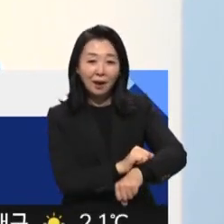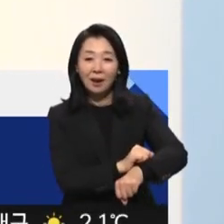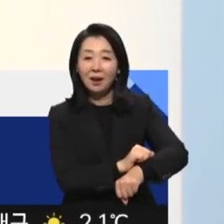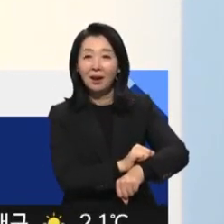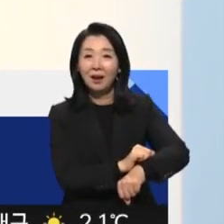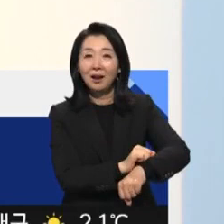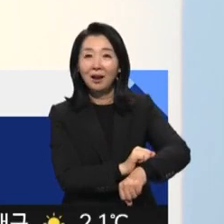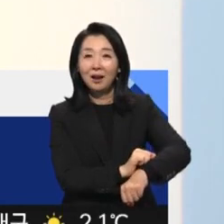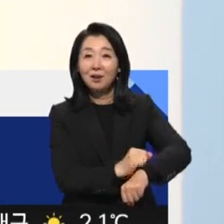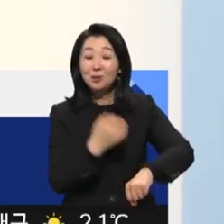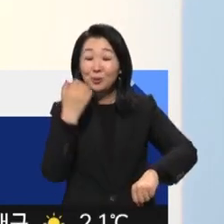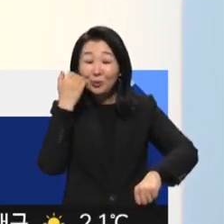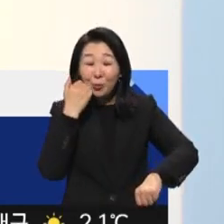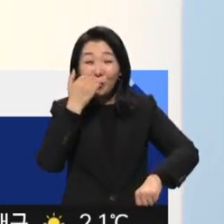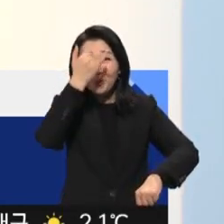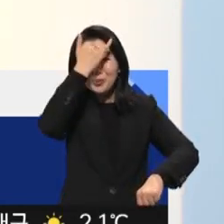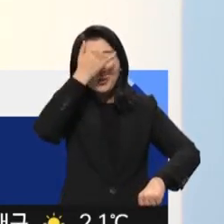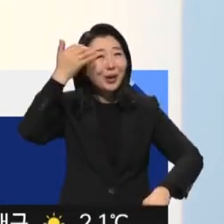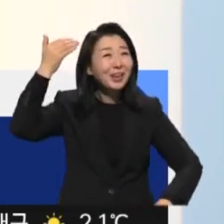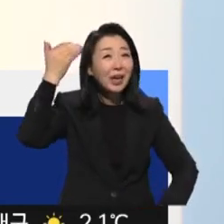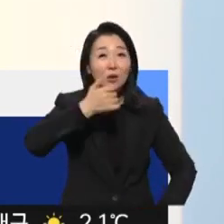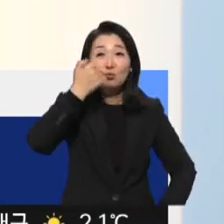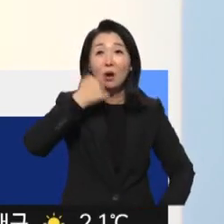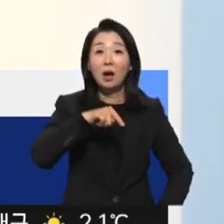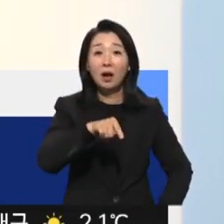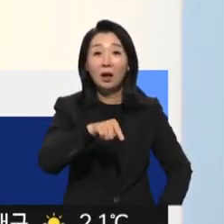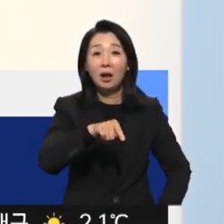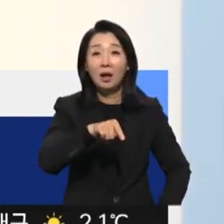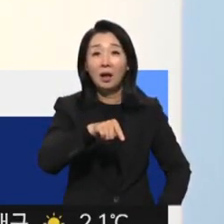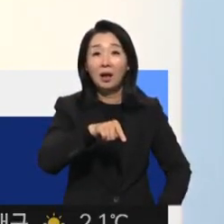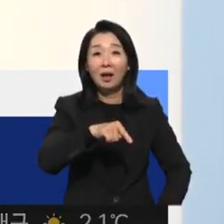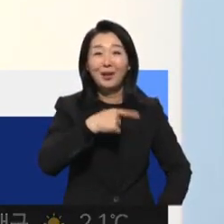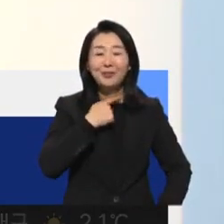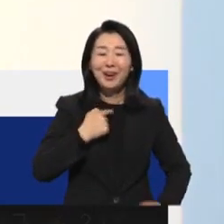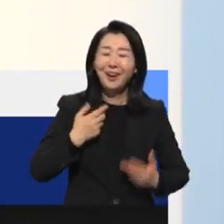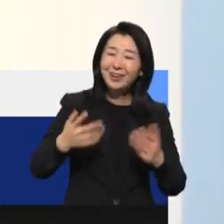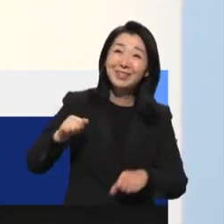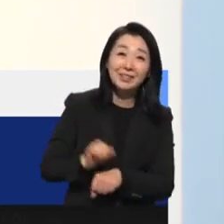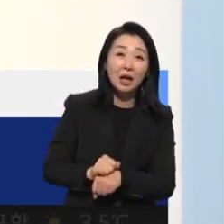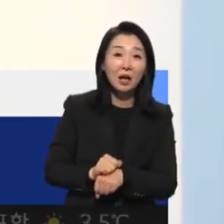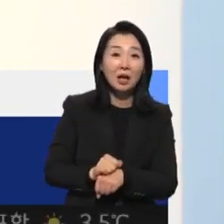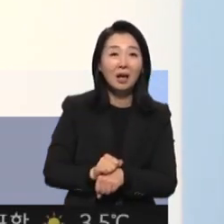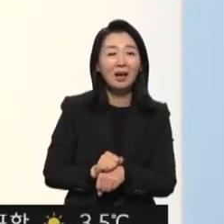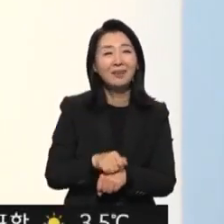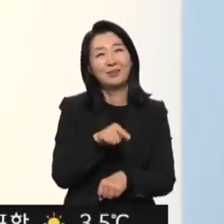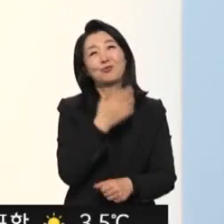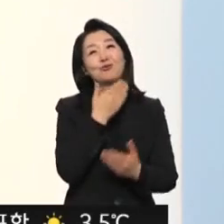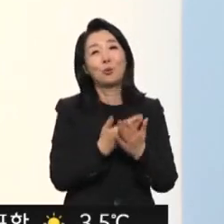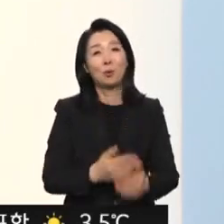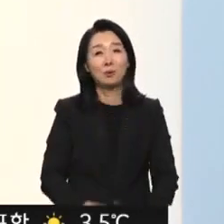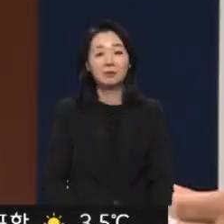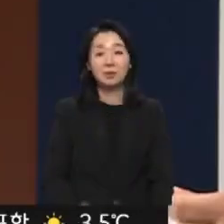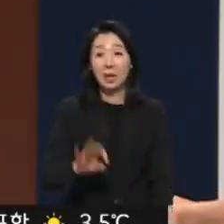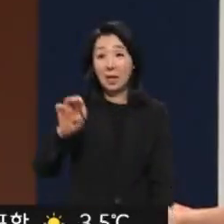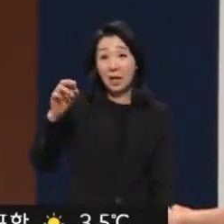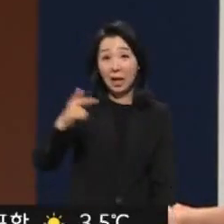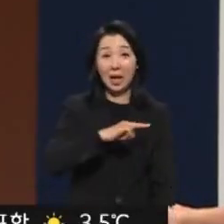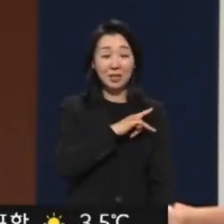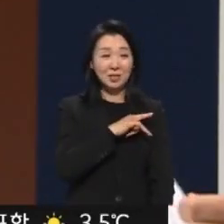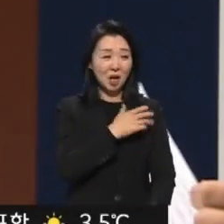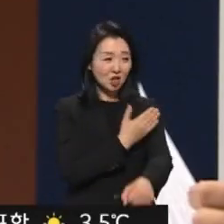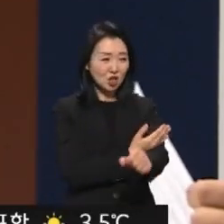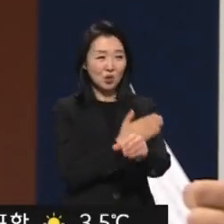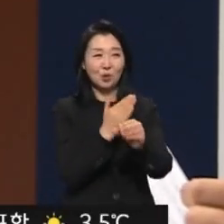누가 더 도덕적인가, 누가 더 헌신적인가입니다. 네, 안 의원은 또 실력